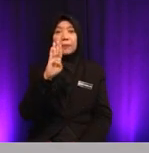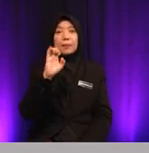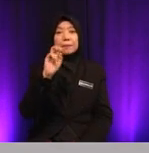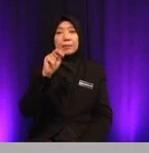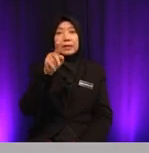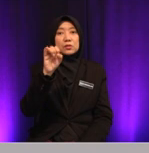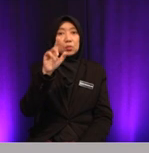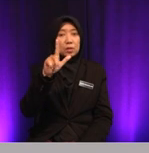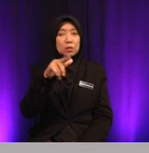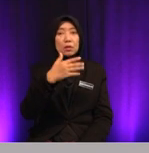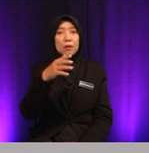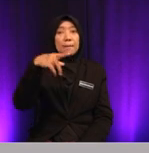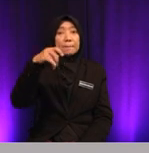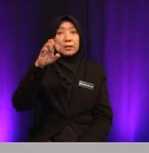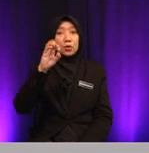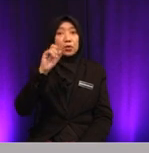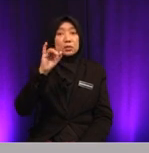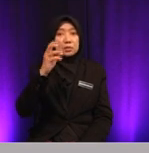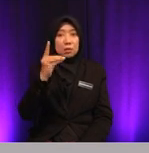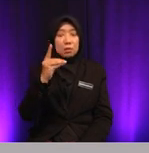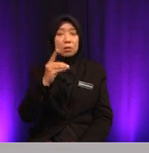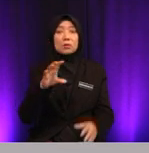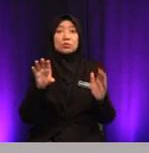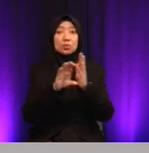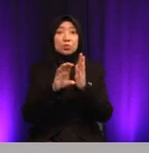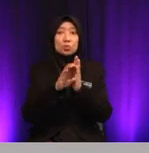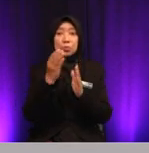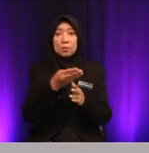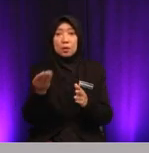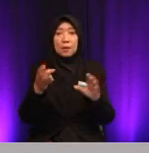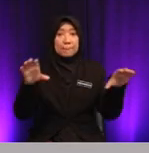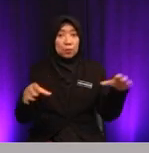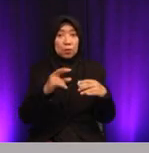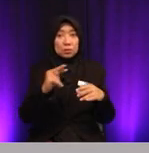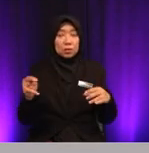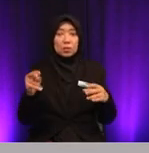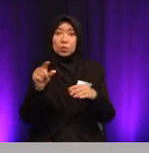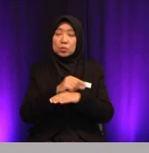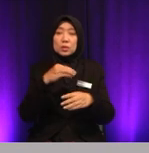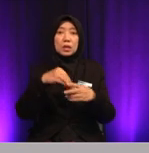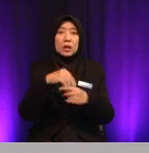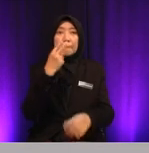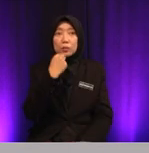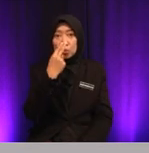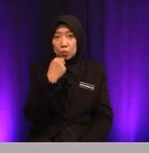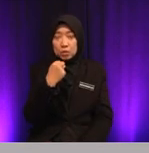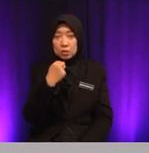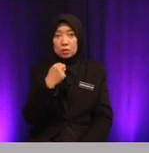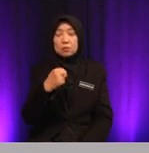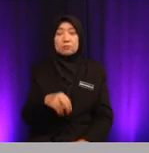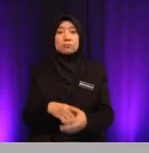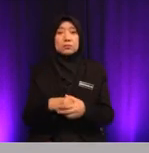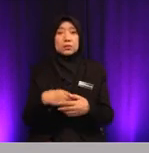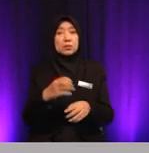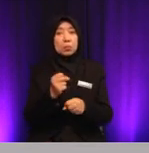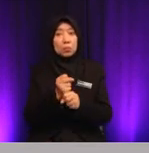bahan kimia yang buatan di mana digunakan dalam gula beras putih tepung dan